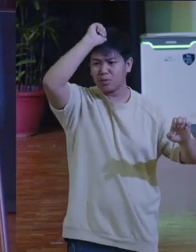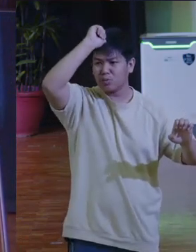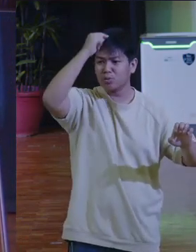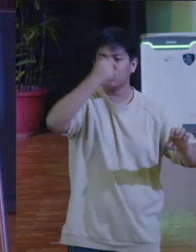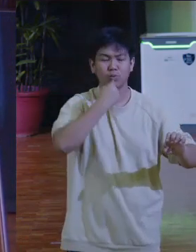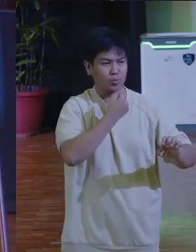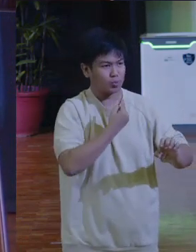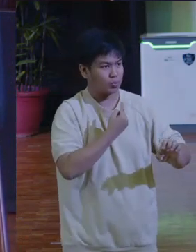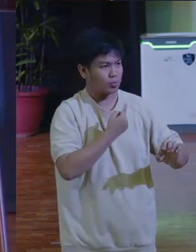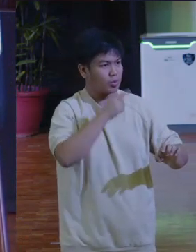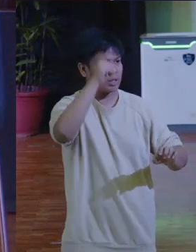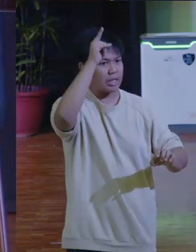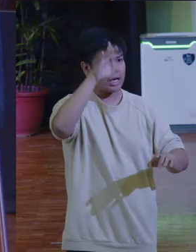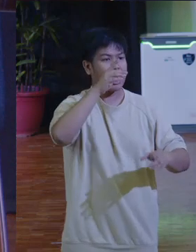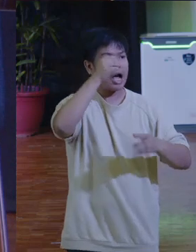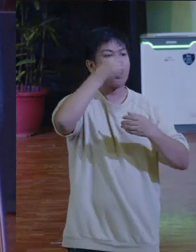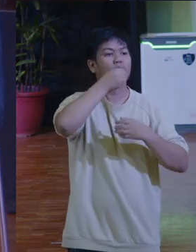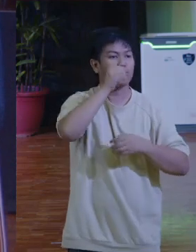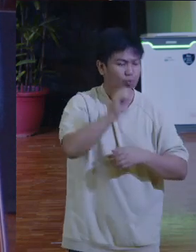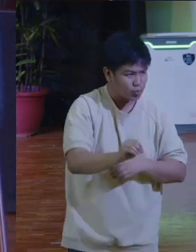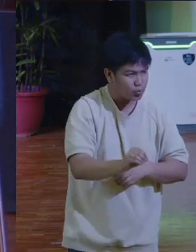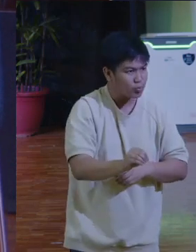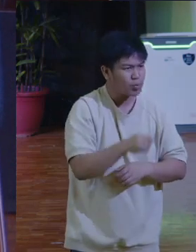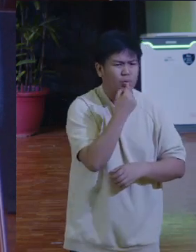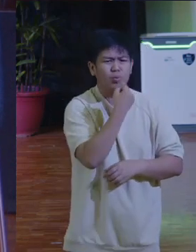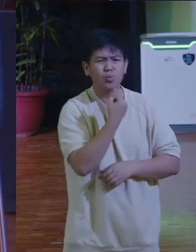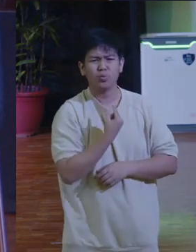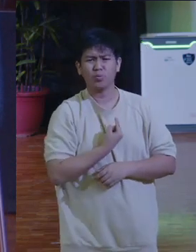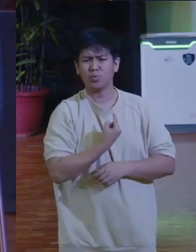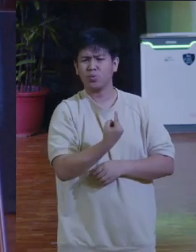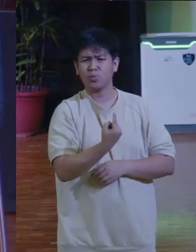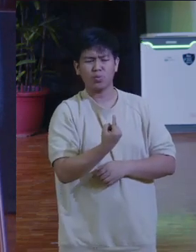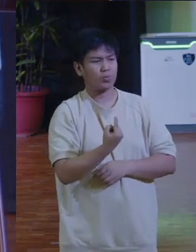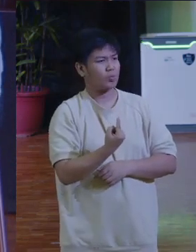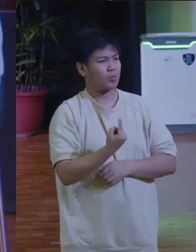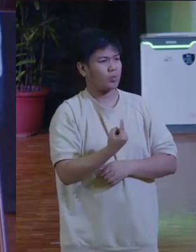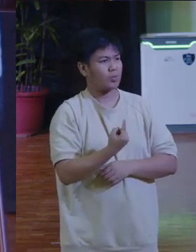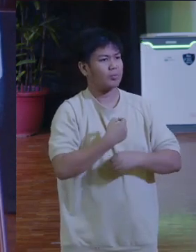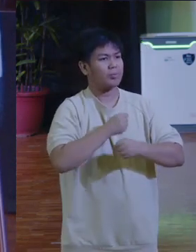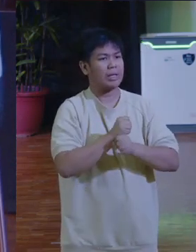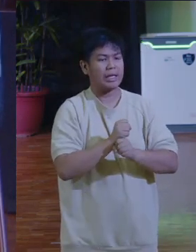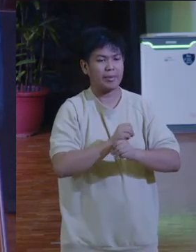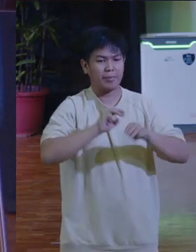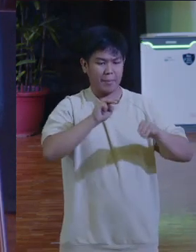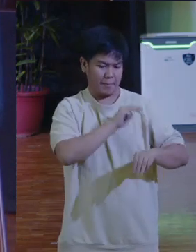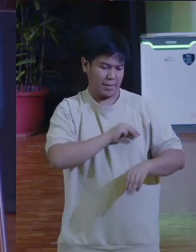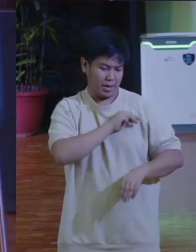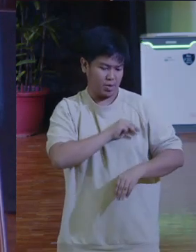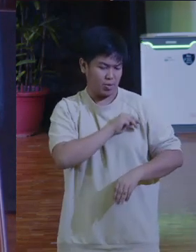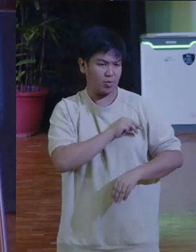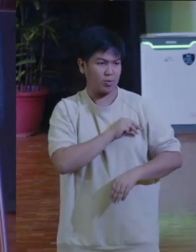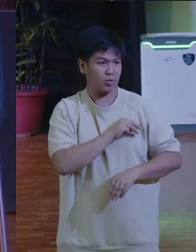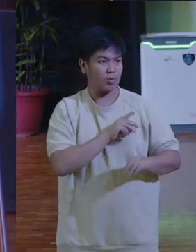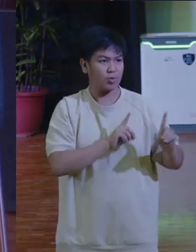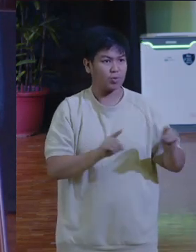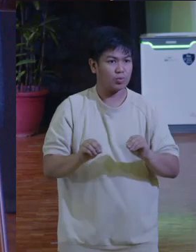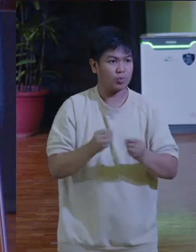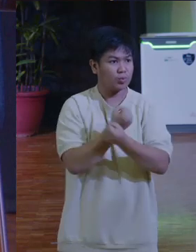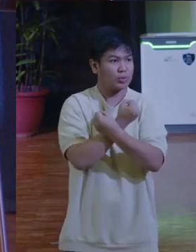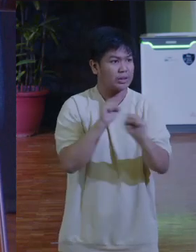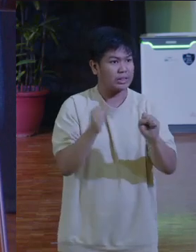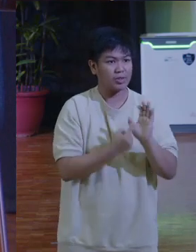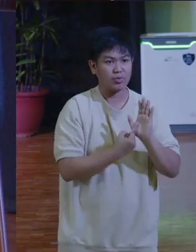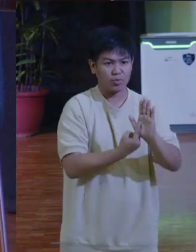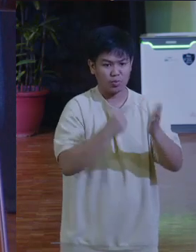ang inutusan ng God the Father, God the Son, God the Holy Spirit na gawin itong mission na ito. Itong mission na dalhin